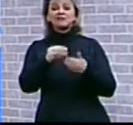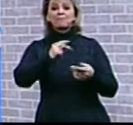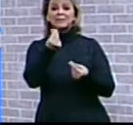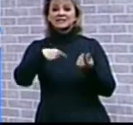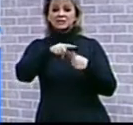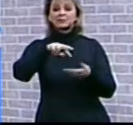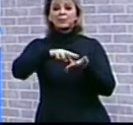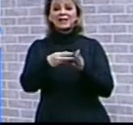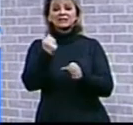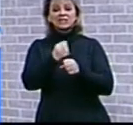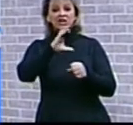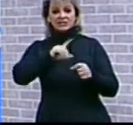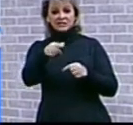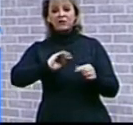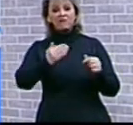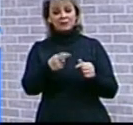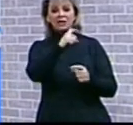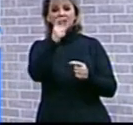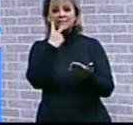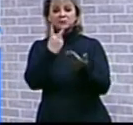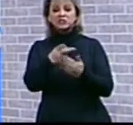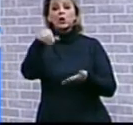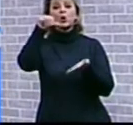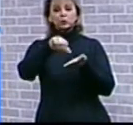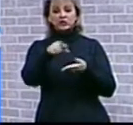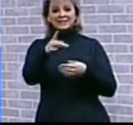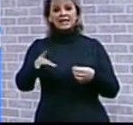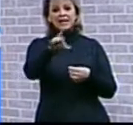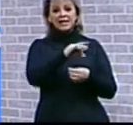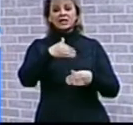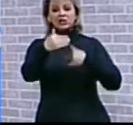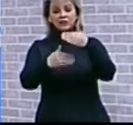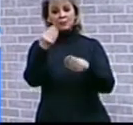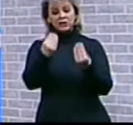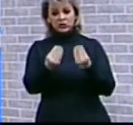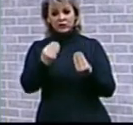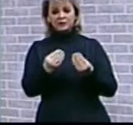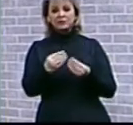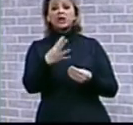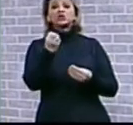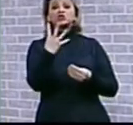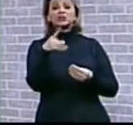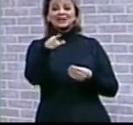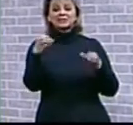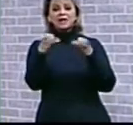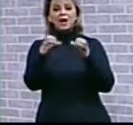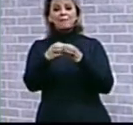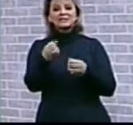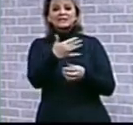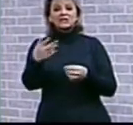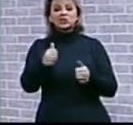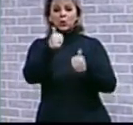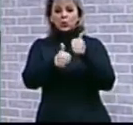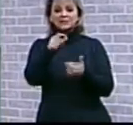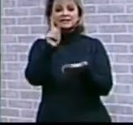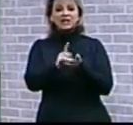бизнес-планы создания крестьянско-фермерских хозяйств представили участники регионального этапа игры. 14 команд за несколько